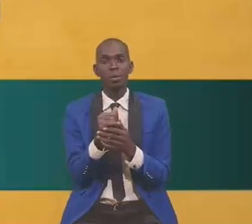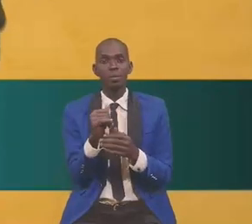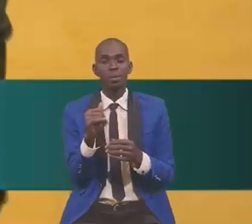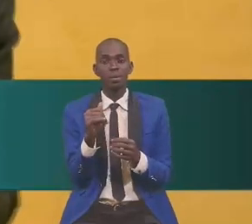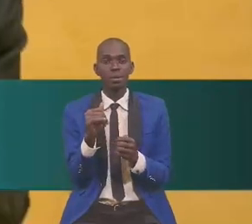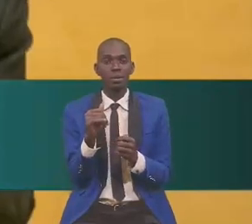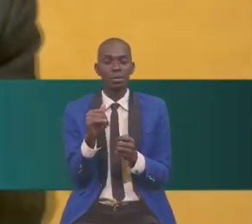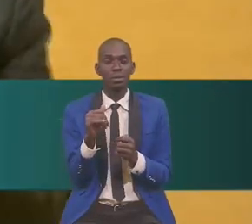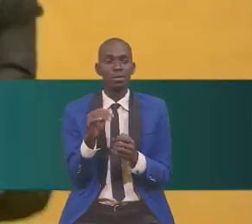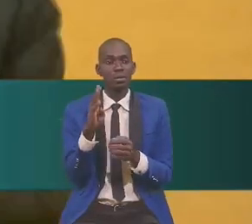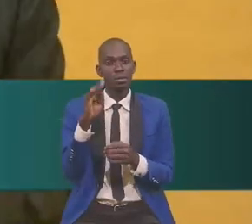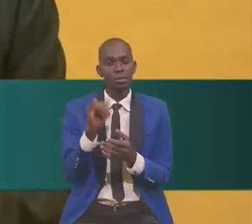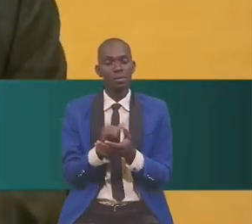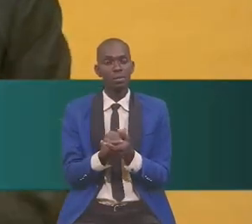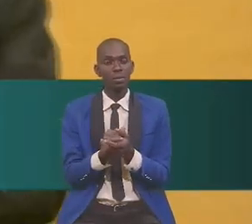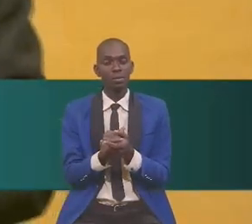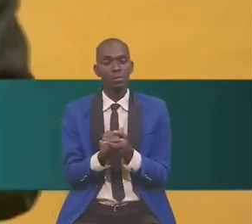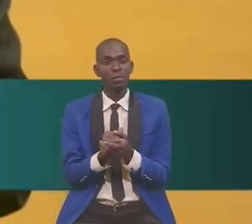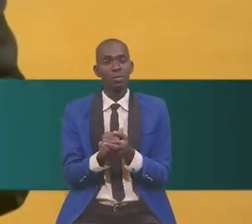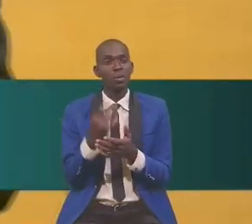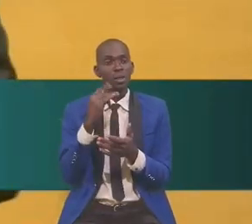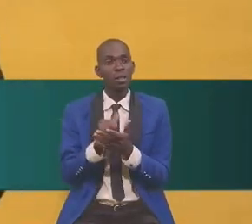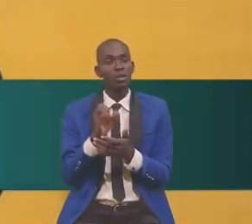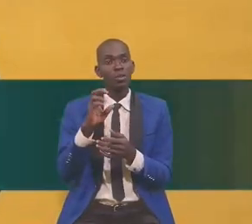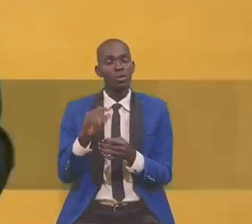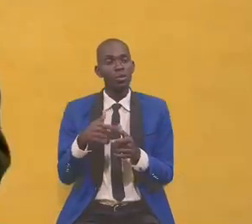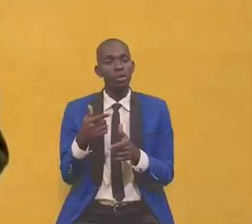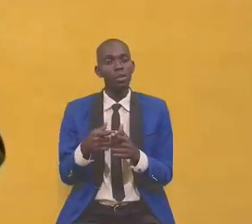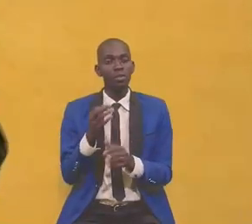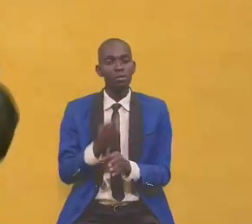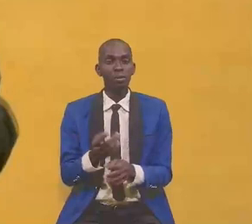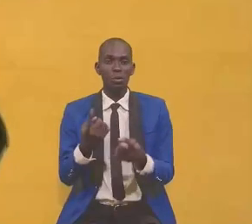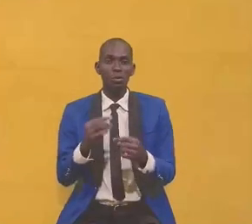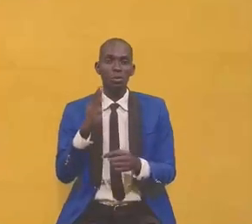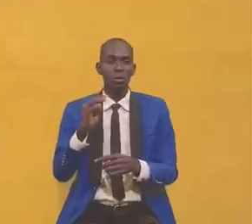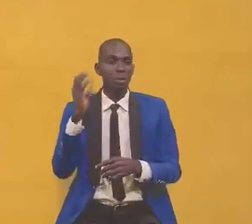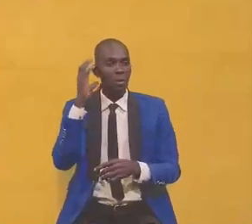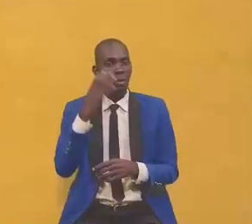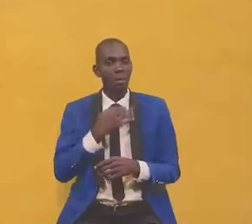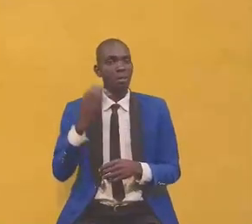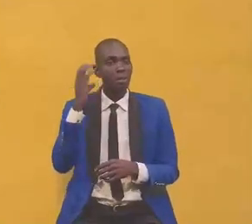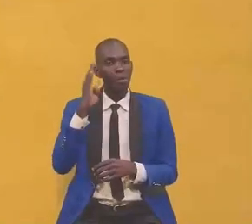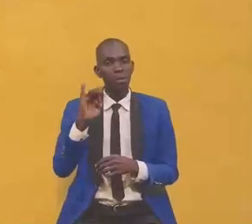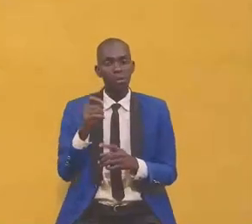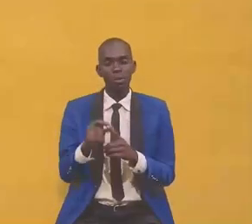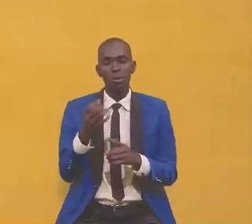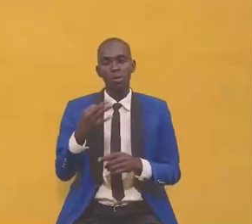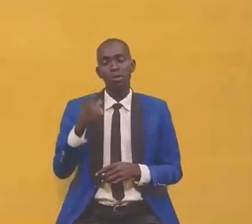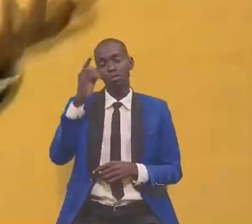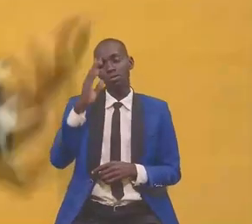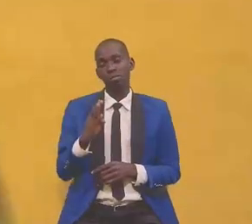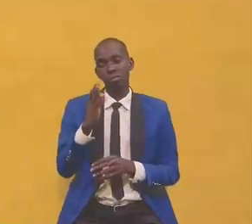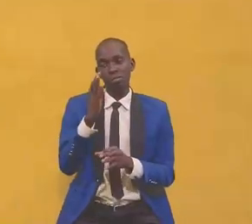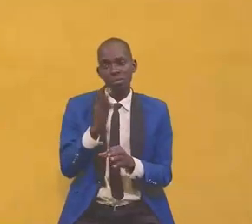la grâce de Dieu qui vient et nous recevons par la foi le salut du Seigneur. La foi vient de ce qu'on